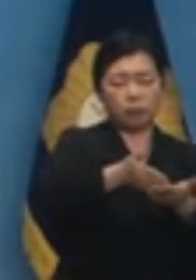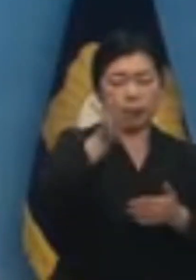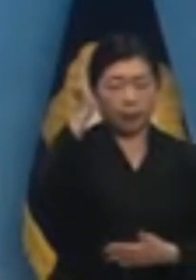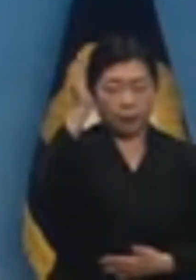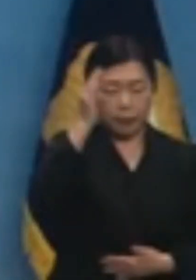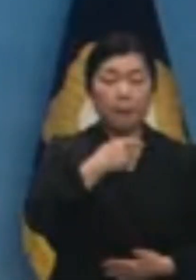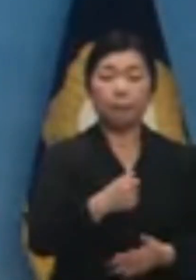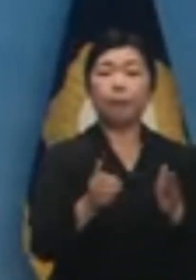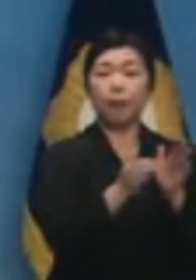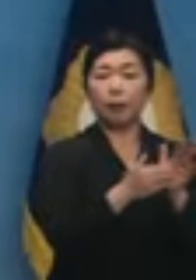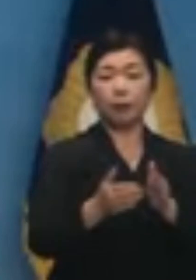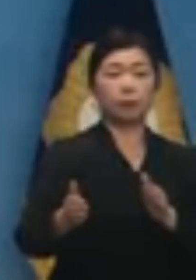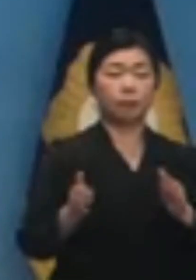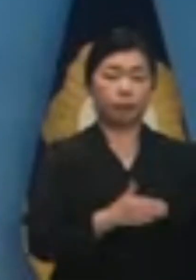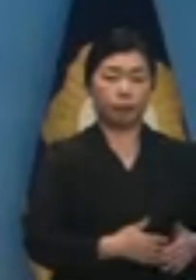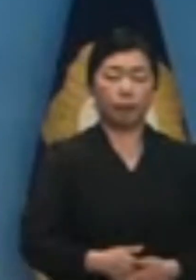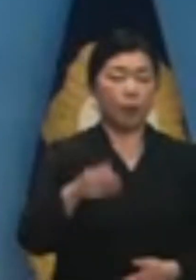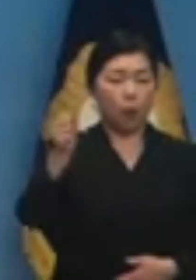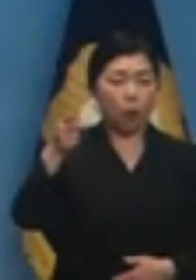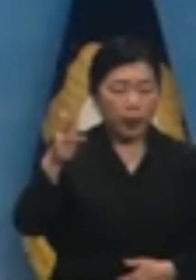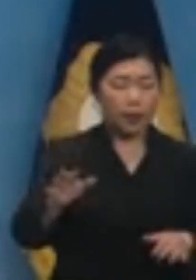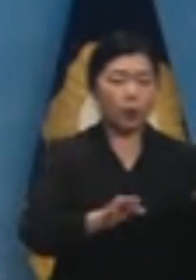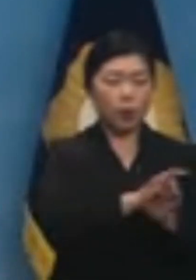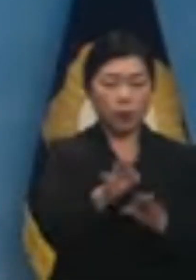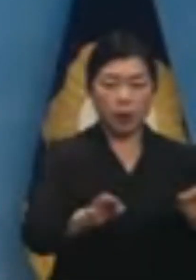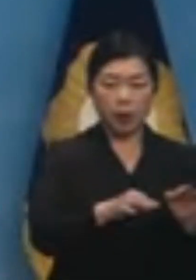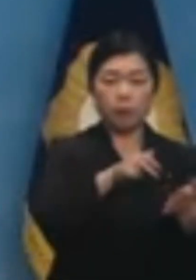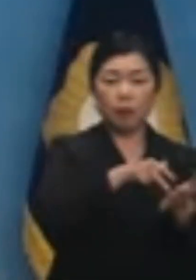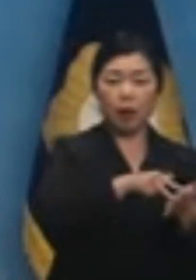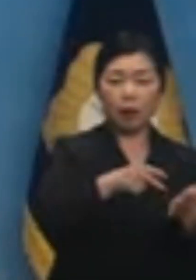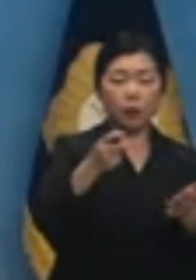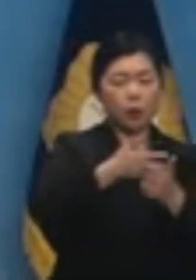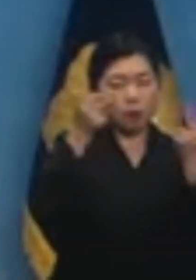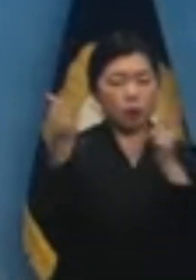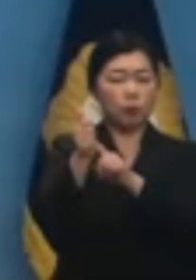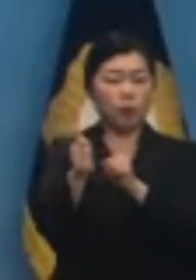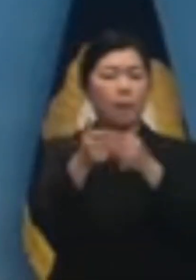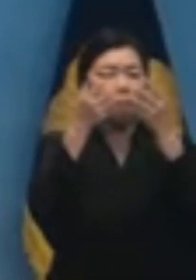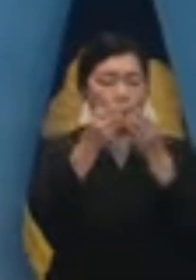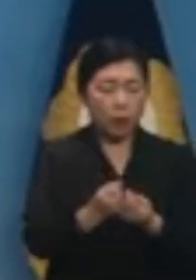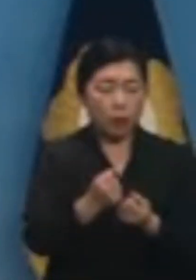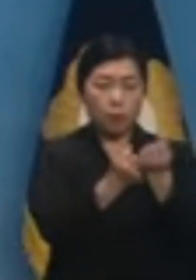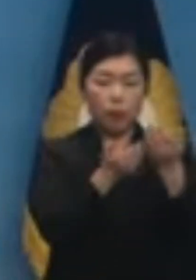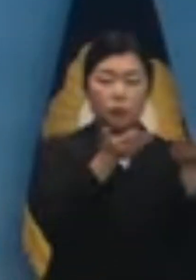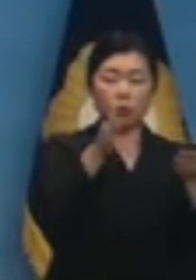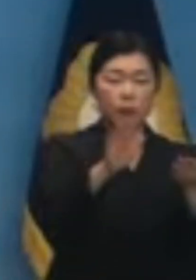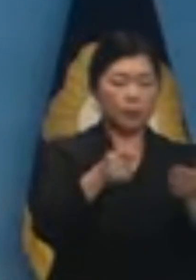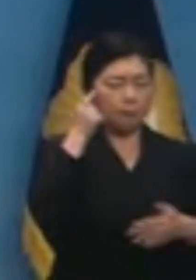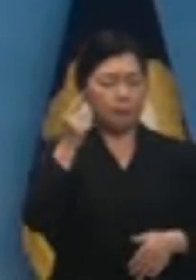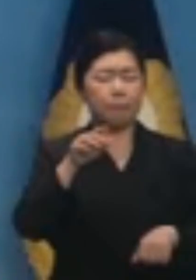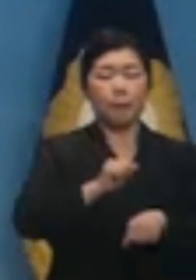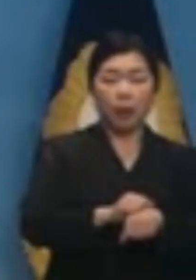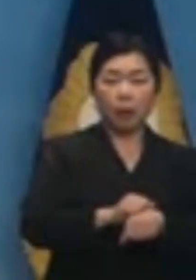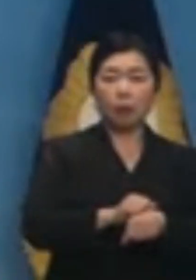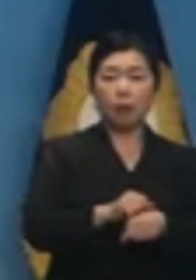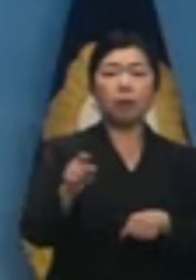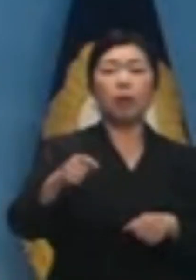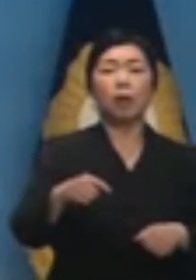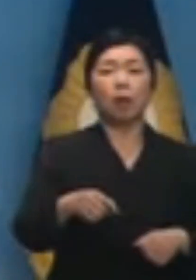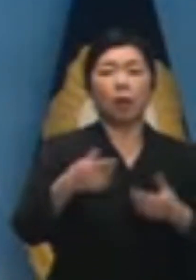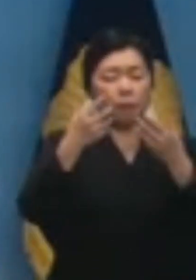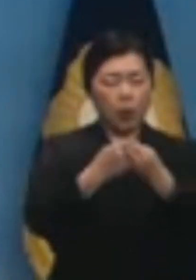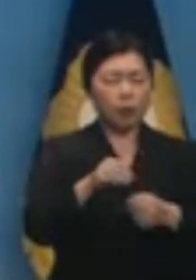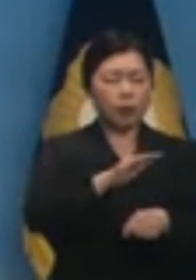발언을 하였습니다. 호텔 경제론에 입각한 이재명 후보의 명석한 입장을 비방하는